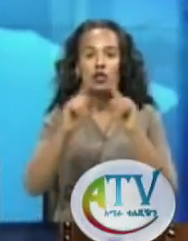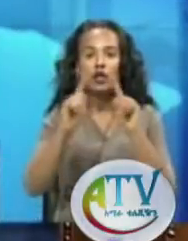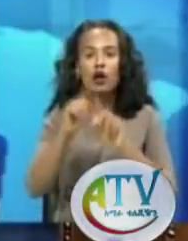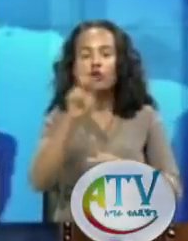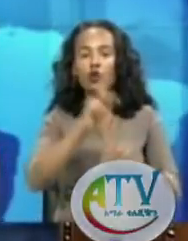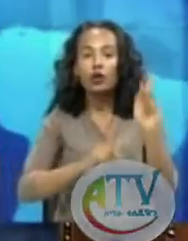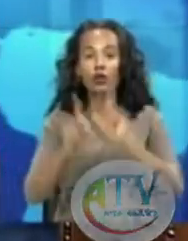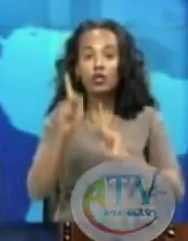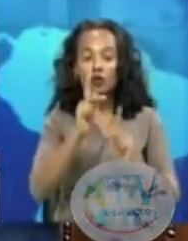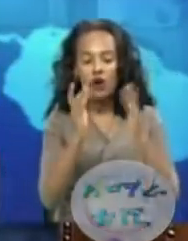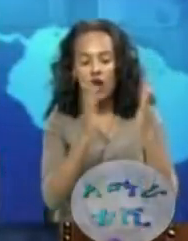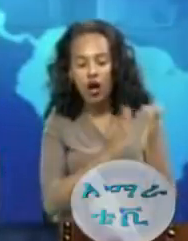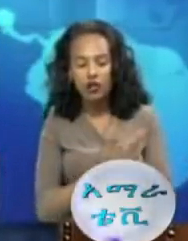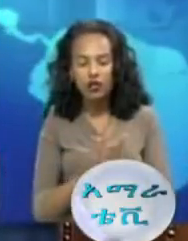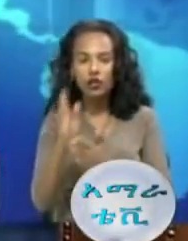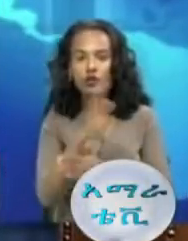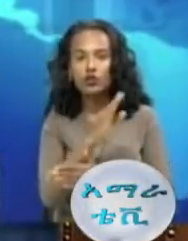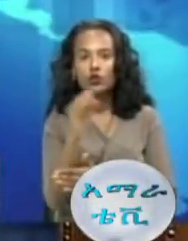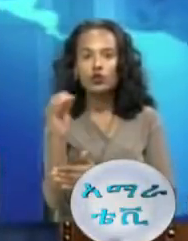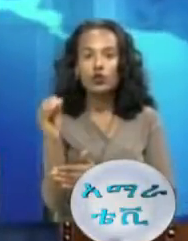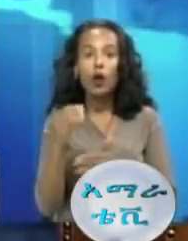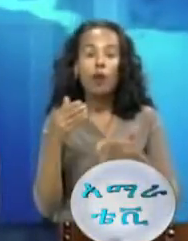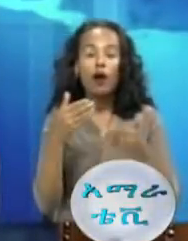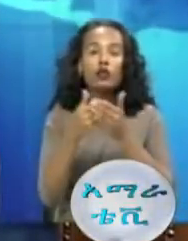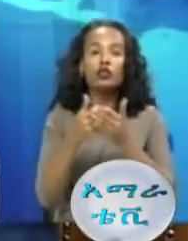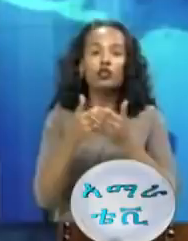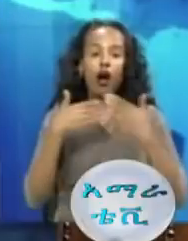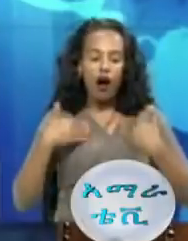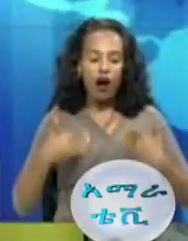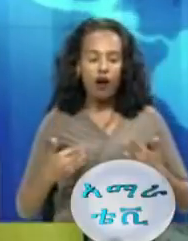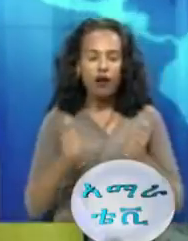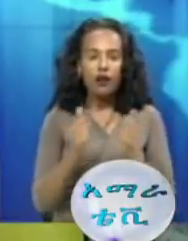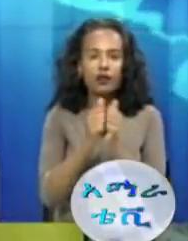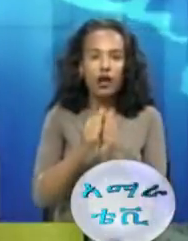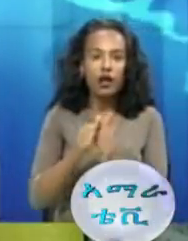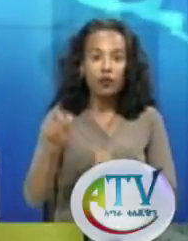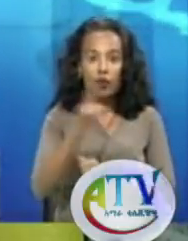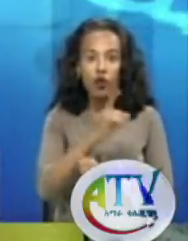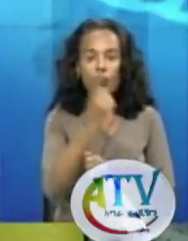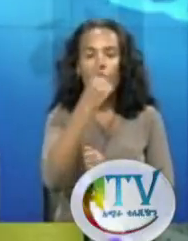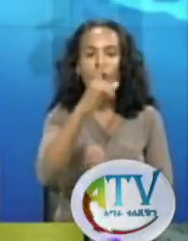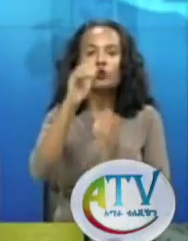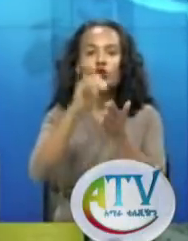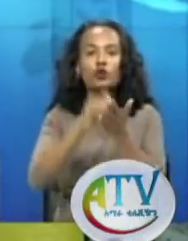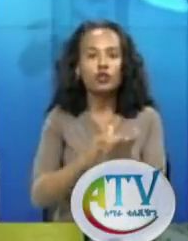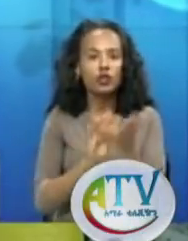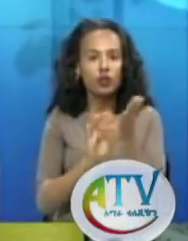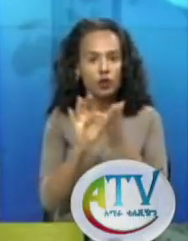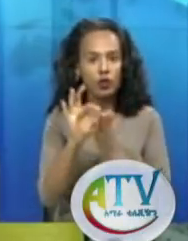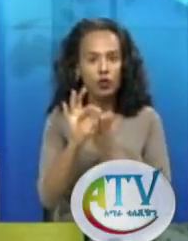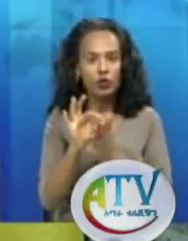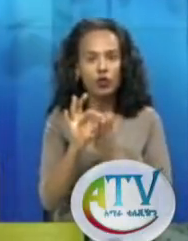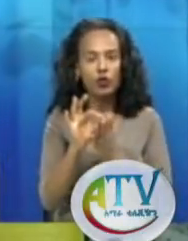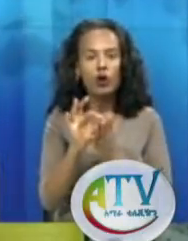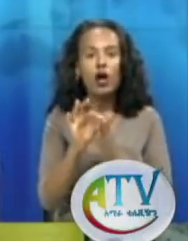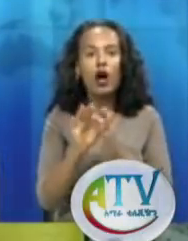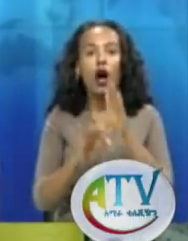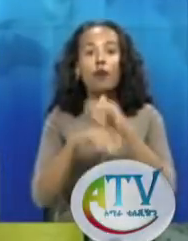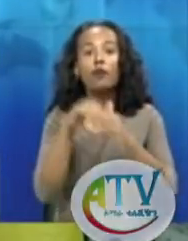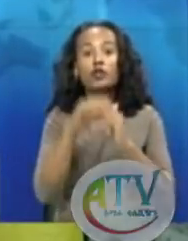የህብረተሰብ አደረጃጀቶችና ባለድርሻ አካላት ጋር በመሆን በመቶ ሺዎች የሚቆጠሩ